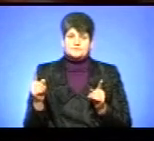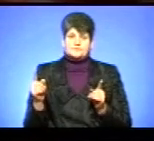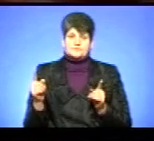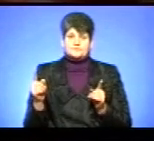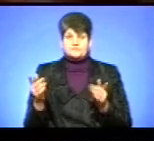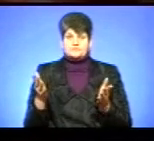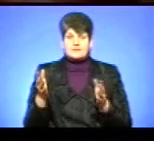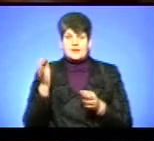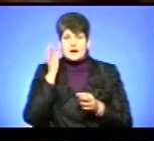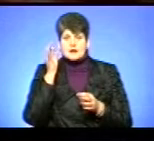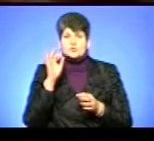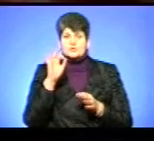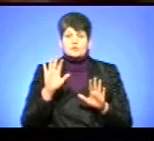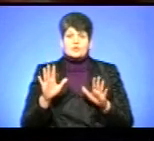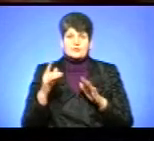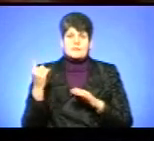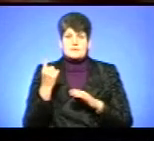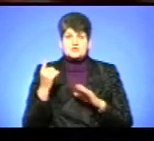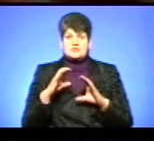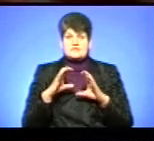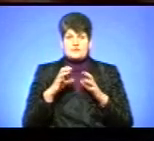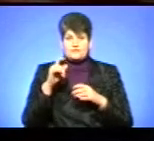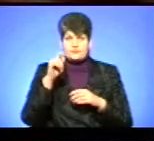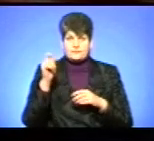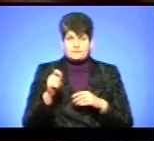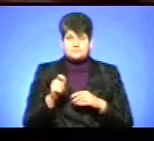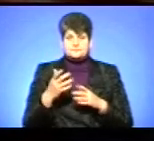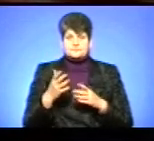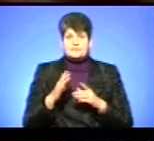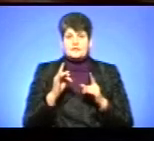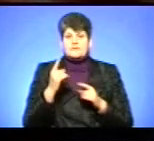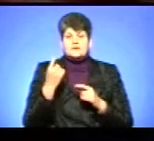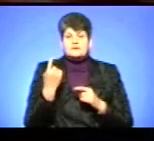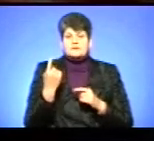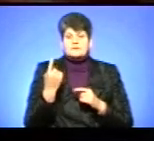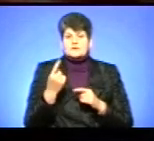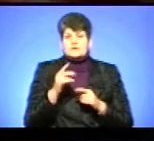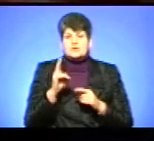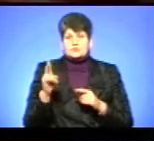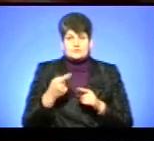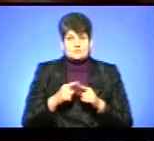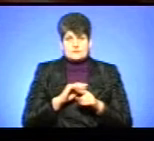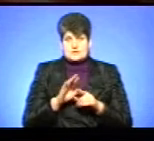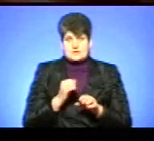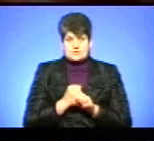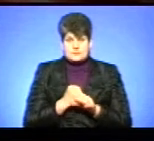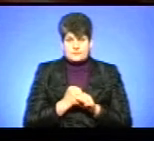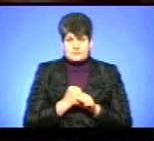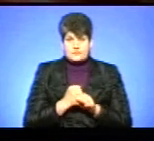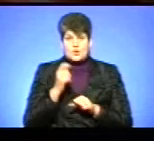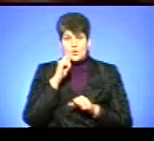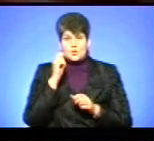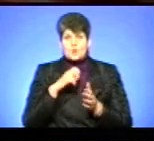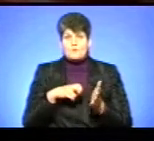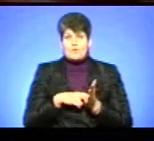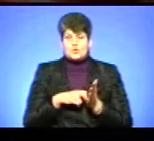якось нагадувати про події Першої світової війни, жодна державна інституція цього не зробила.